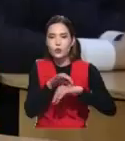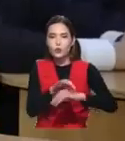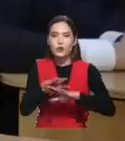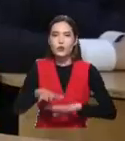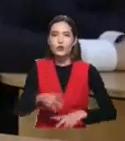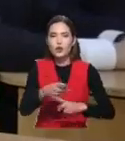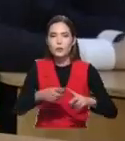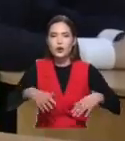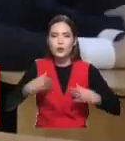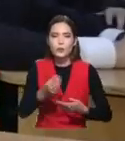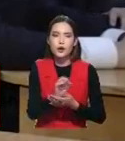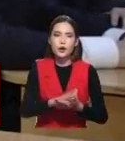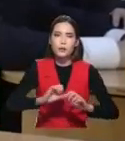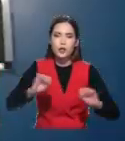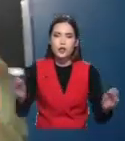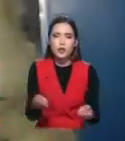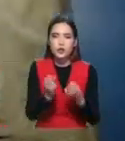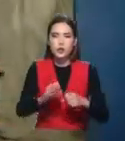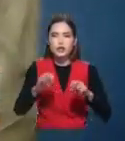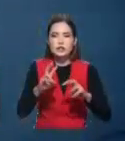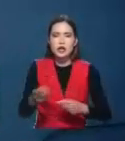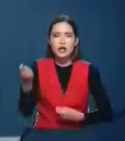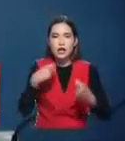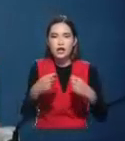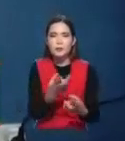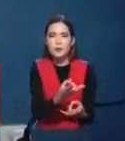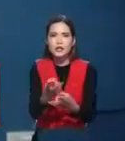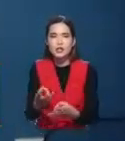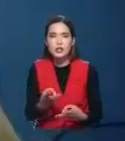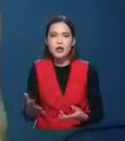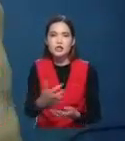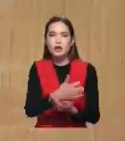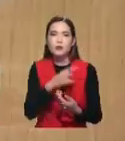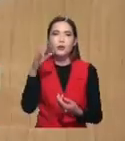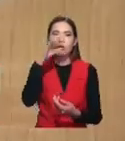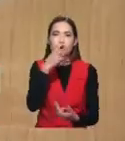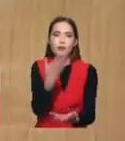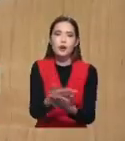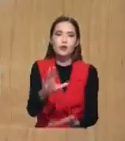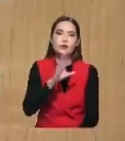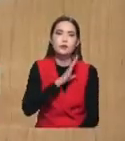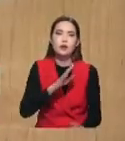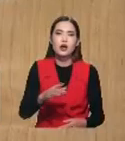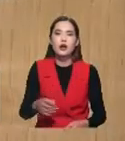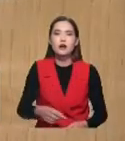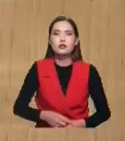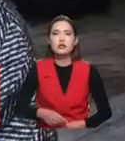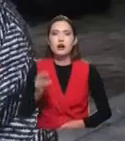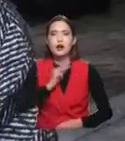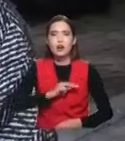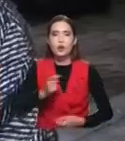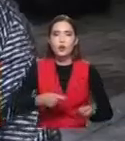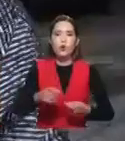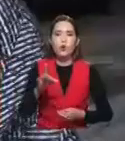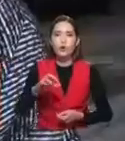ребята тренировались на скорость надевать экипировку. Было интересно и мальчикам, и девочкам. Работа спасателей, она очень важна,